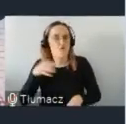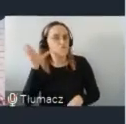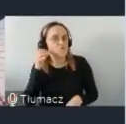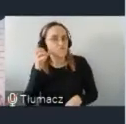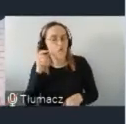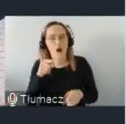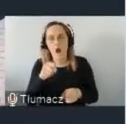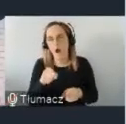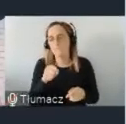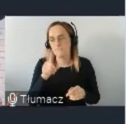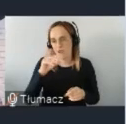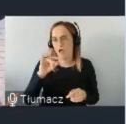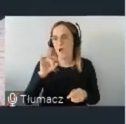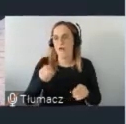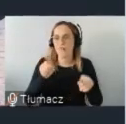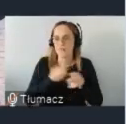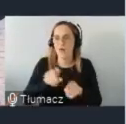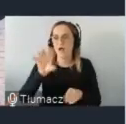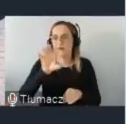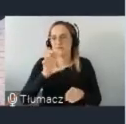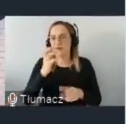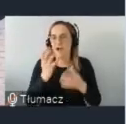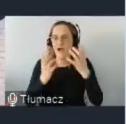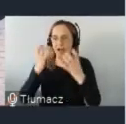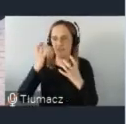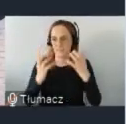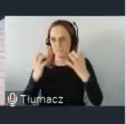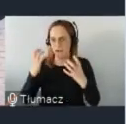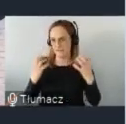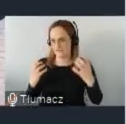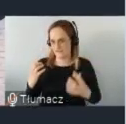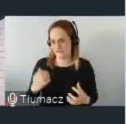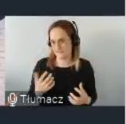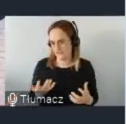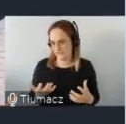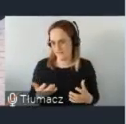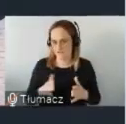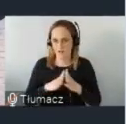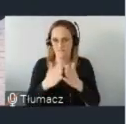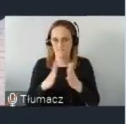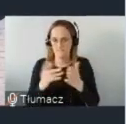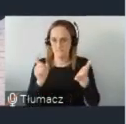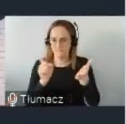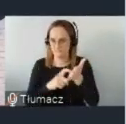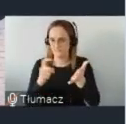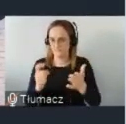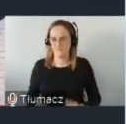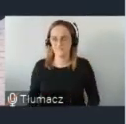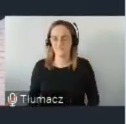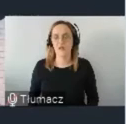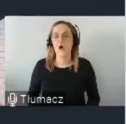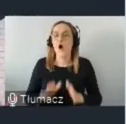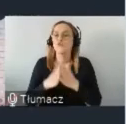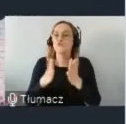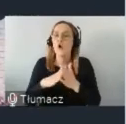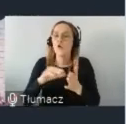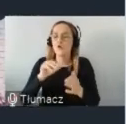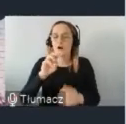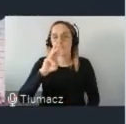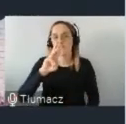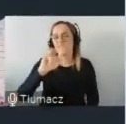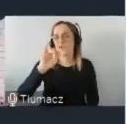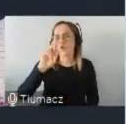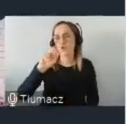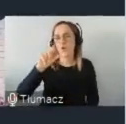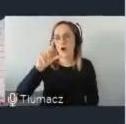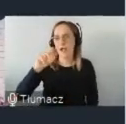legendy, przy okazji oglądając taką animację, która wyświetla się na naszej kartce znaczniku. Więc te wirtualneksiążki.pl też wam tutaj